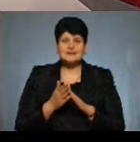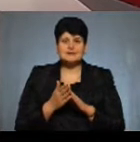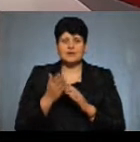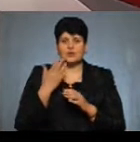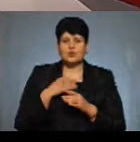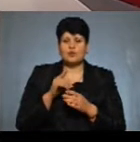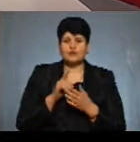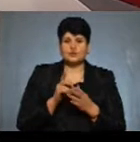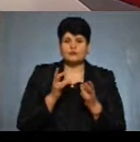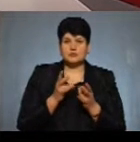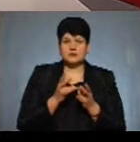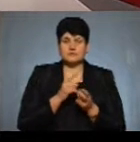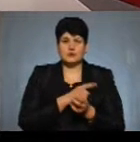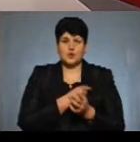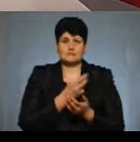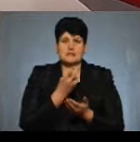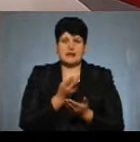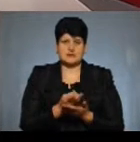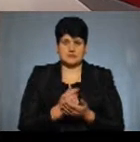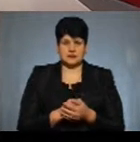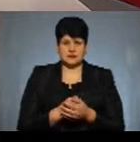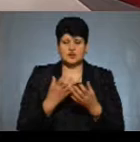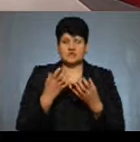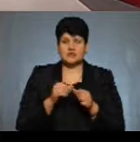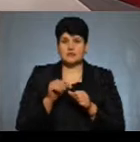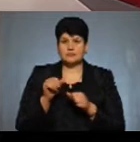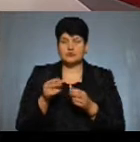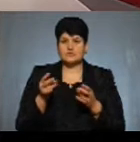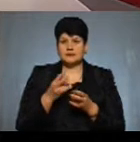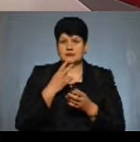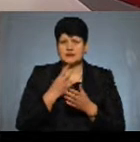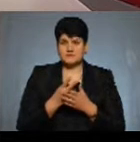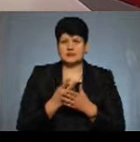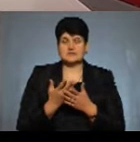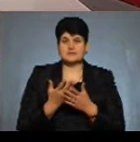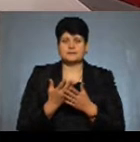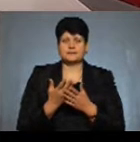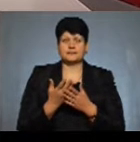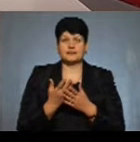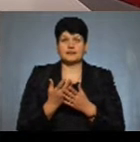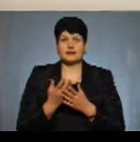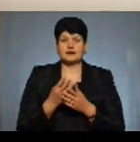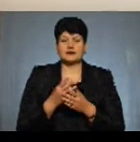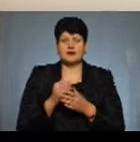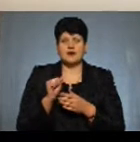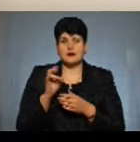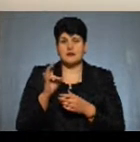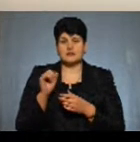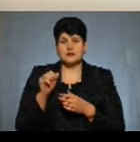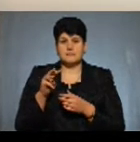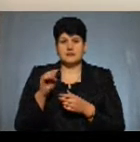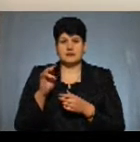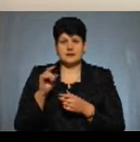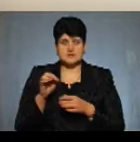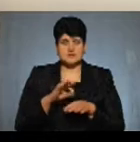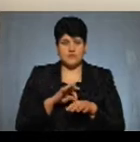коли обов'язково потрібна госпіталізація. Ще, крім того, треба дивитися на якийсь певний епіданамнез, тобто дивитися на анамнез захворювання,